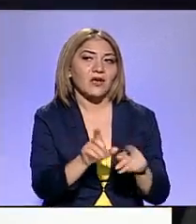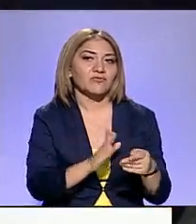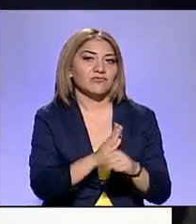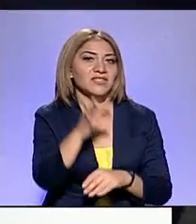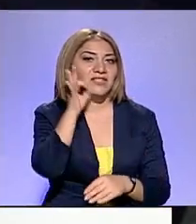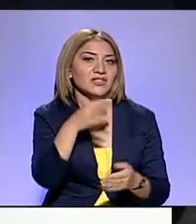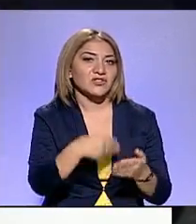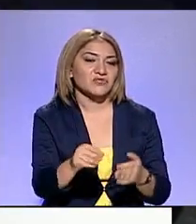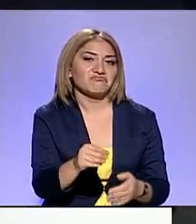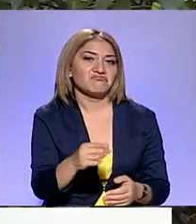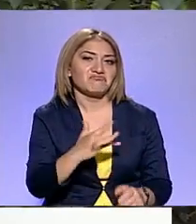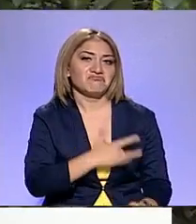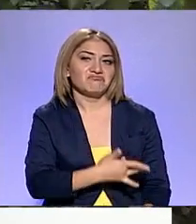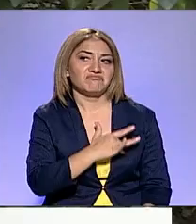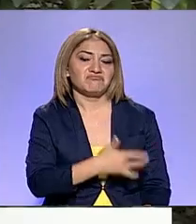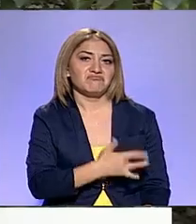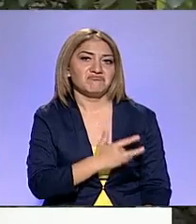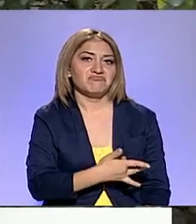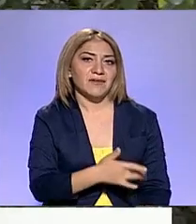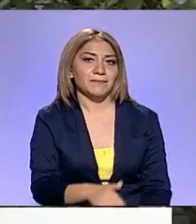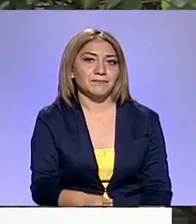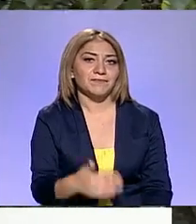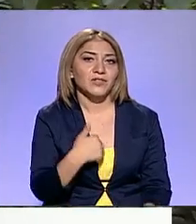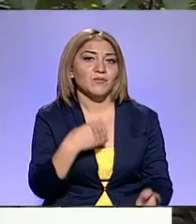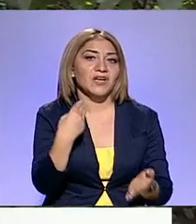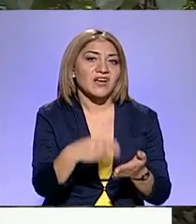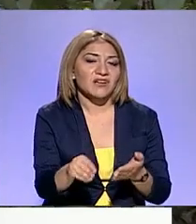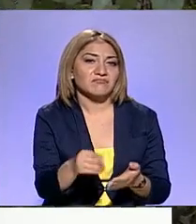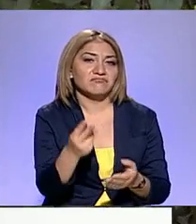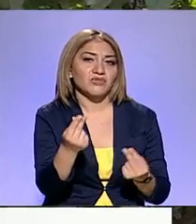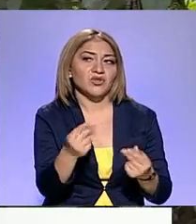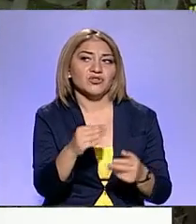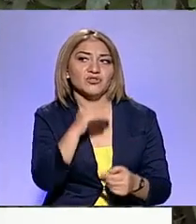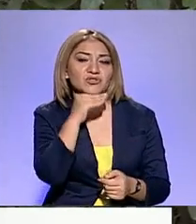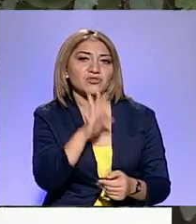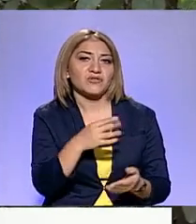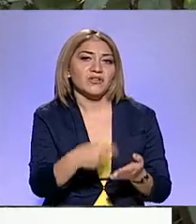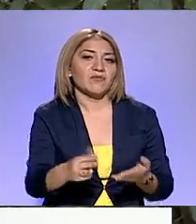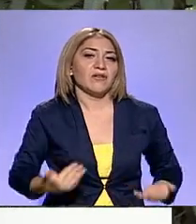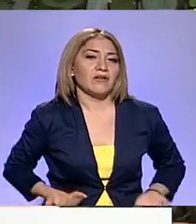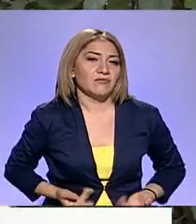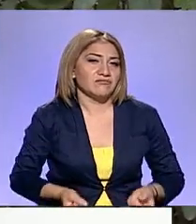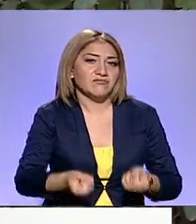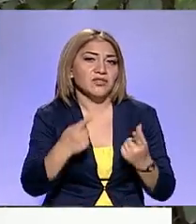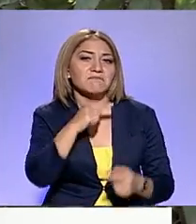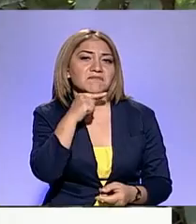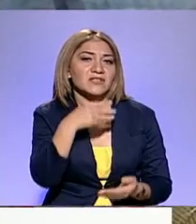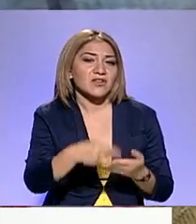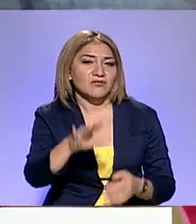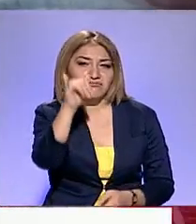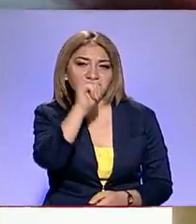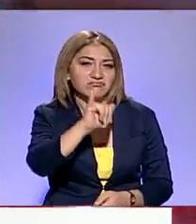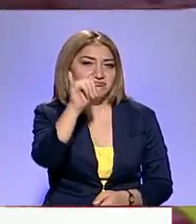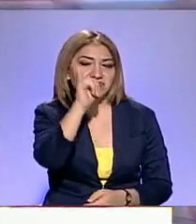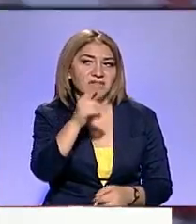անում քաղցեր գնել։ Մտավ որ մի պարսկա կեքս առնեմ, փող չունեի առնեմ։ Դե գնար, ապրի։ Միշտ կարմ առնեմ։